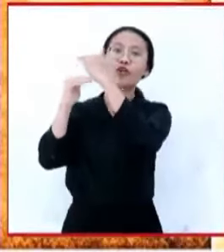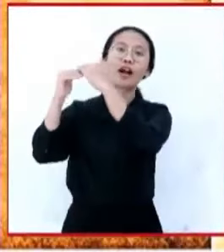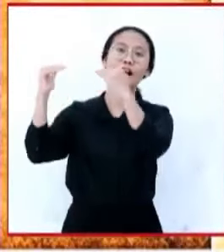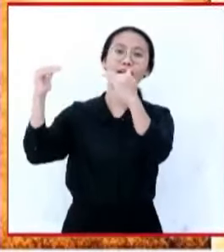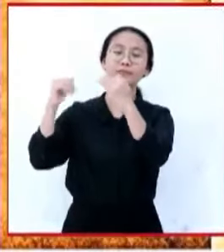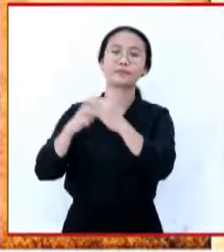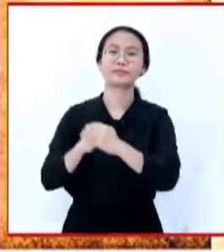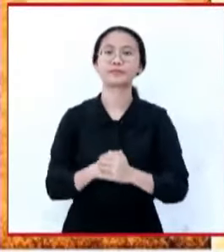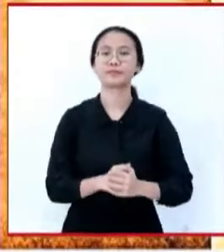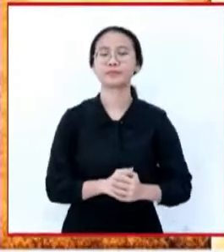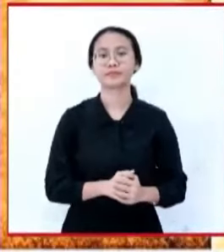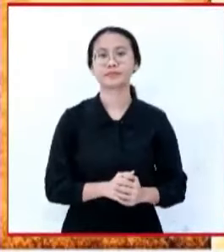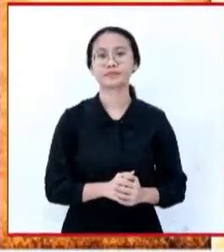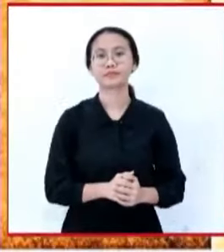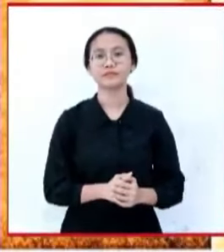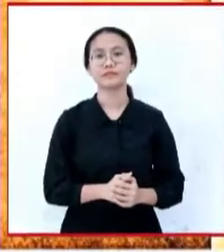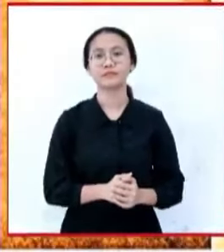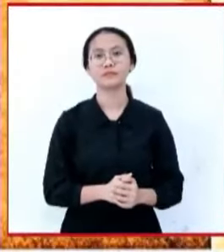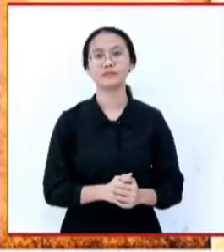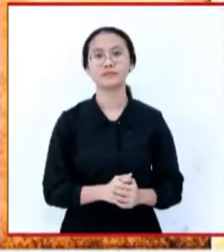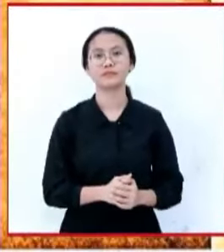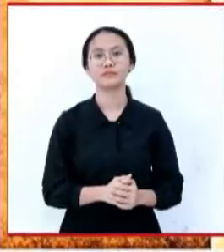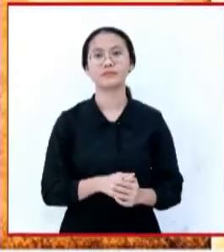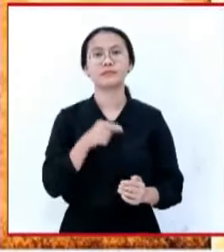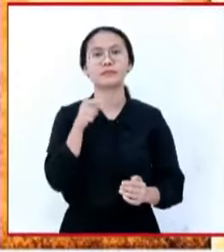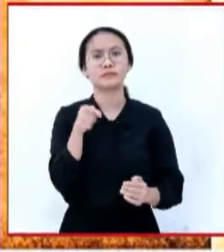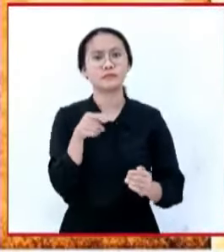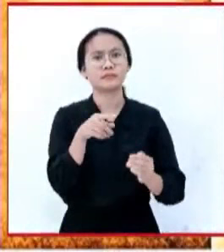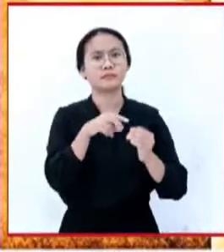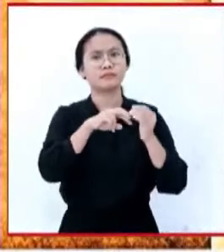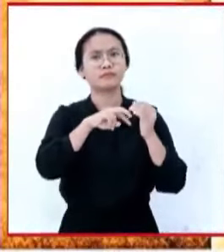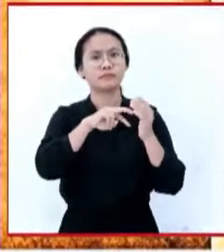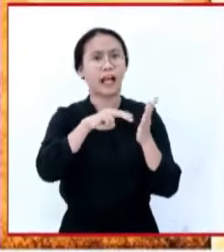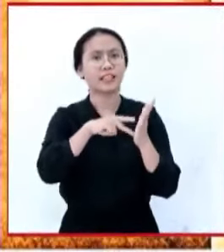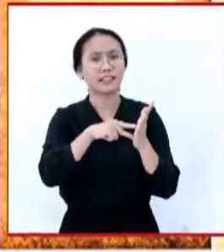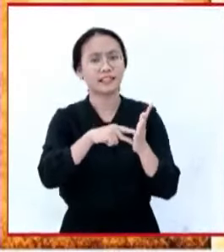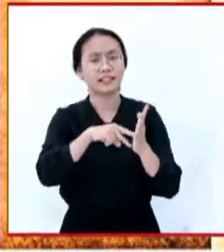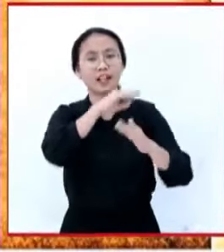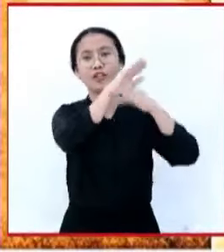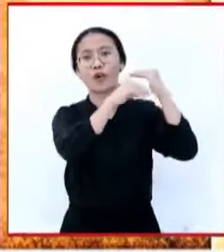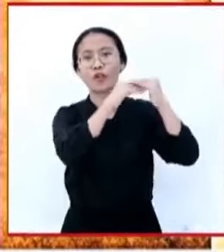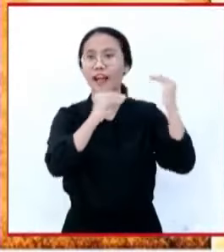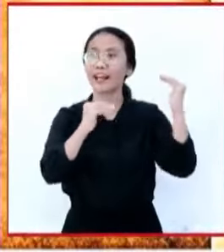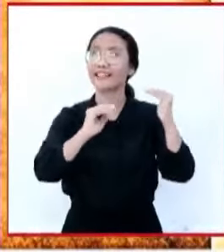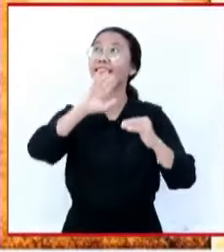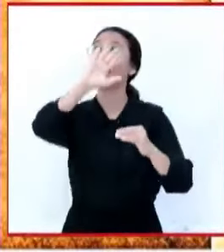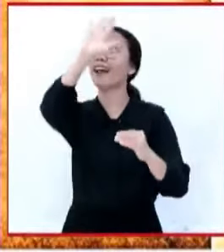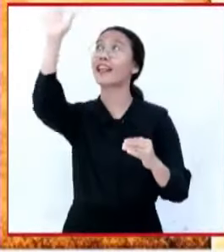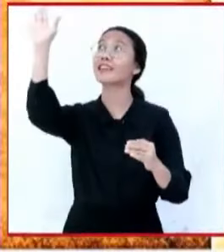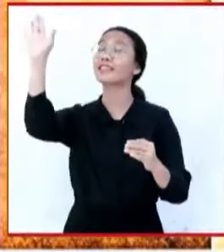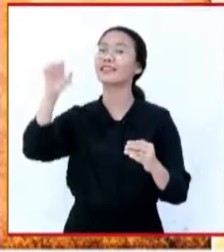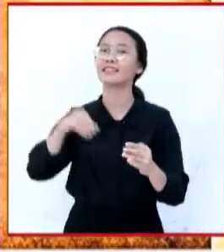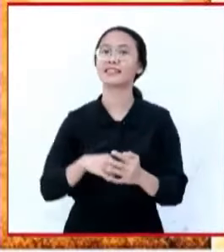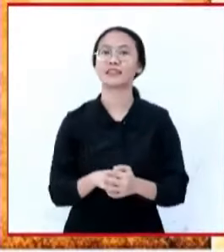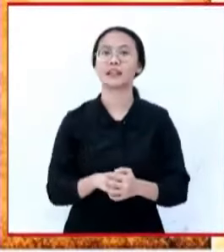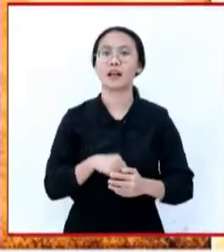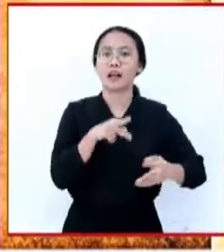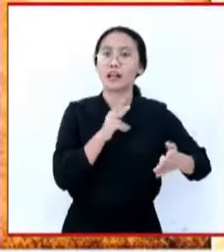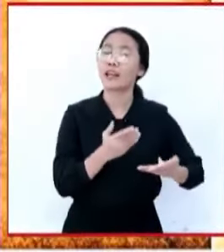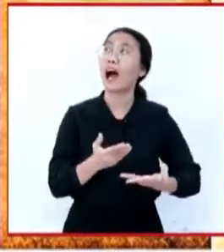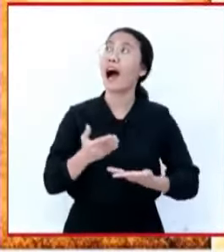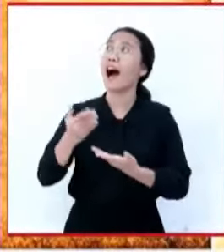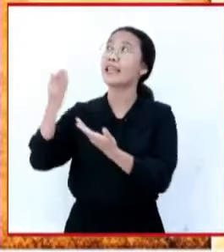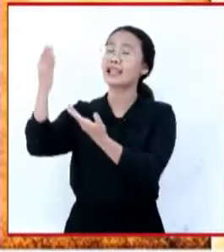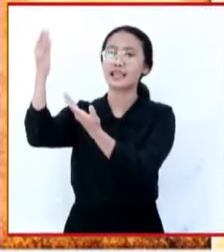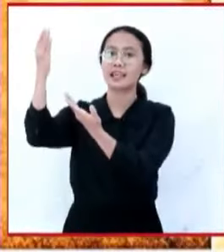surga naik ke surga implisit itu berarti surga di atas lalu Yohanes 3 13 ada kata-kata naik ke surga